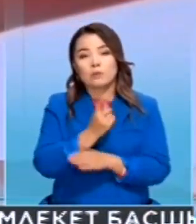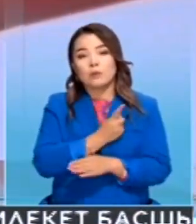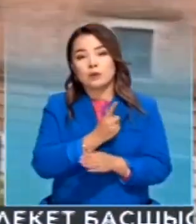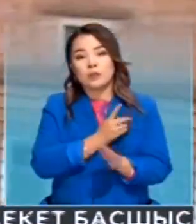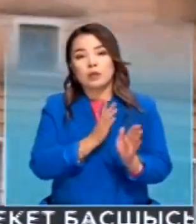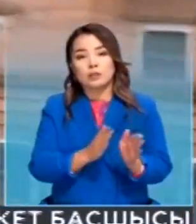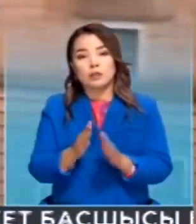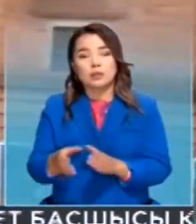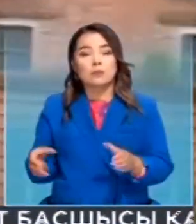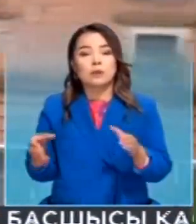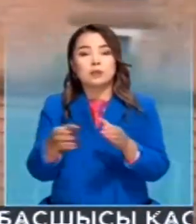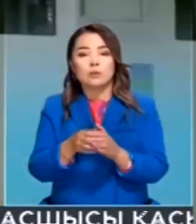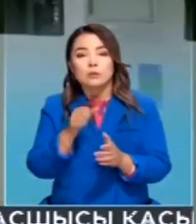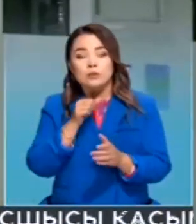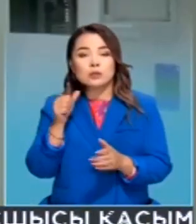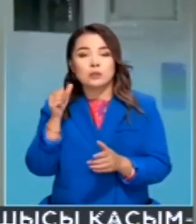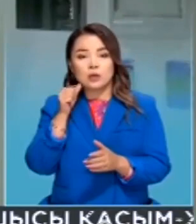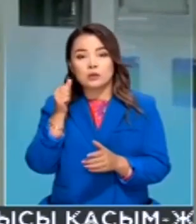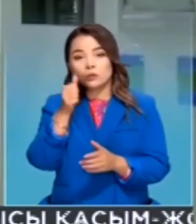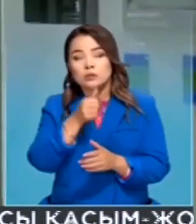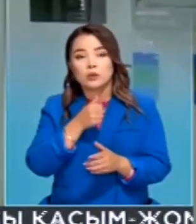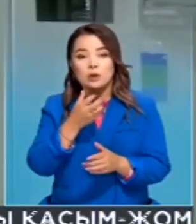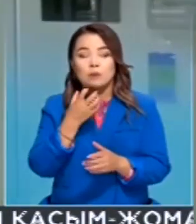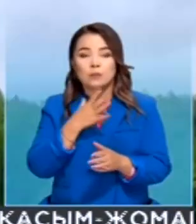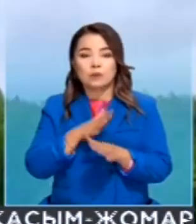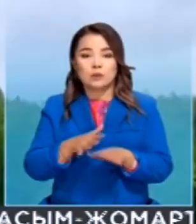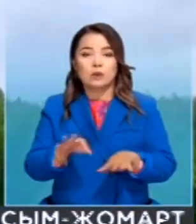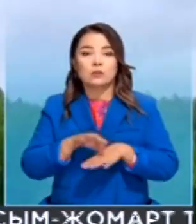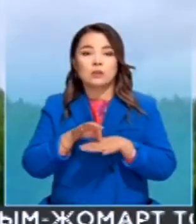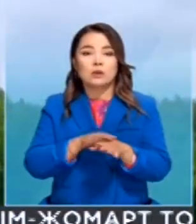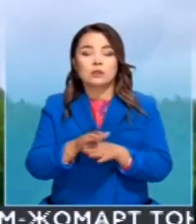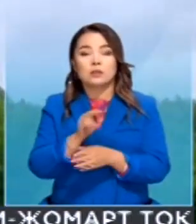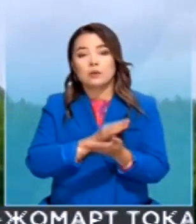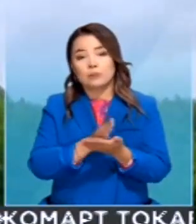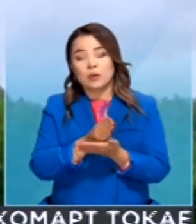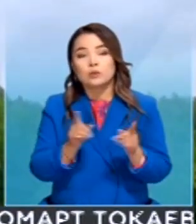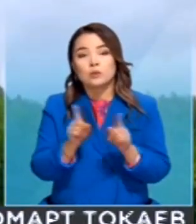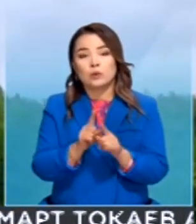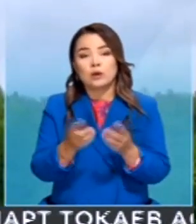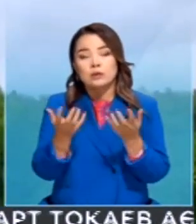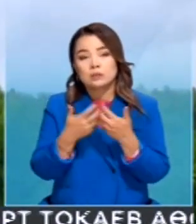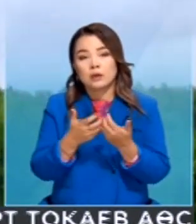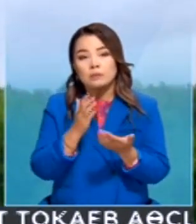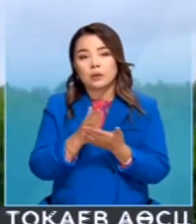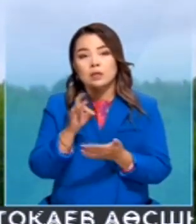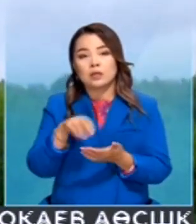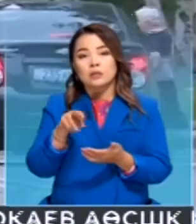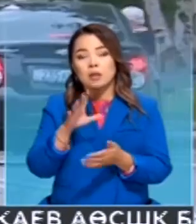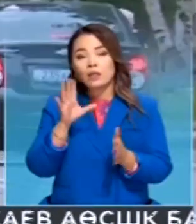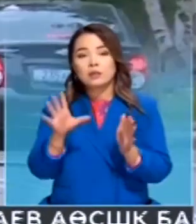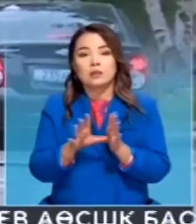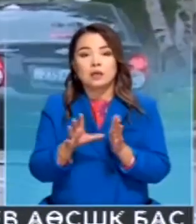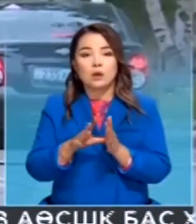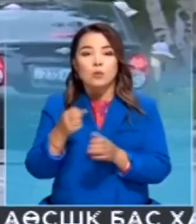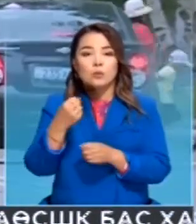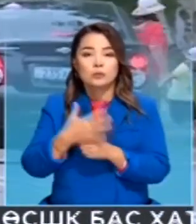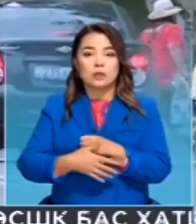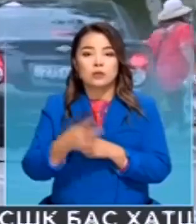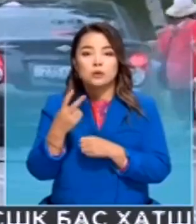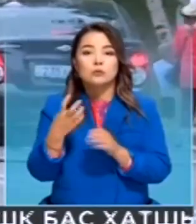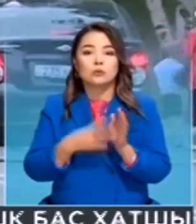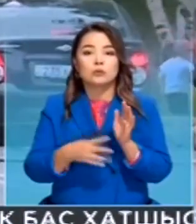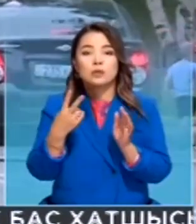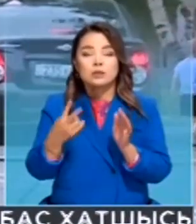комитетінің департаменті өткен жылдың маусымындағы қызмет құнын қайта есептеді. Нәтижесінде Риддер жылу энергия орталығына халықтың 292